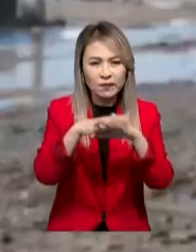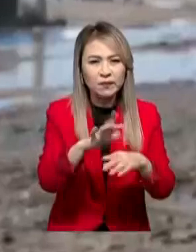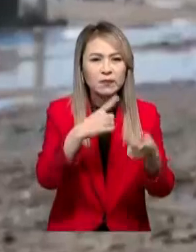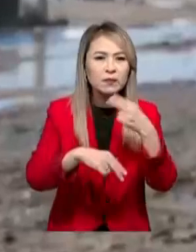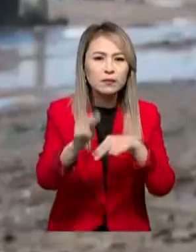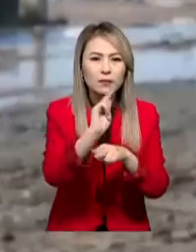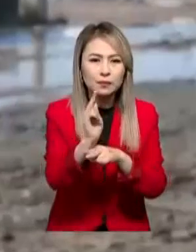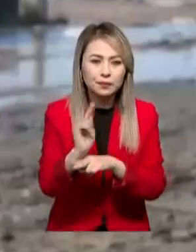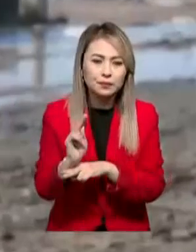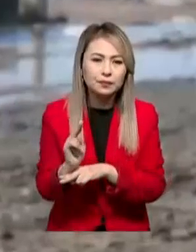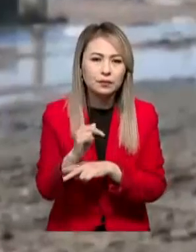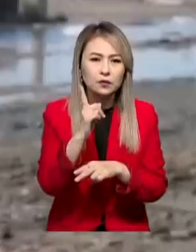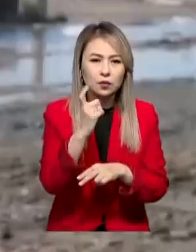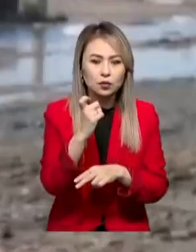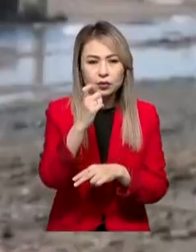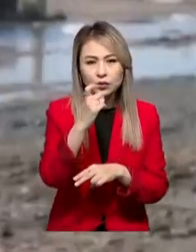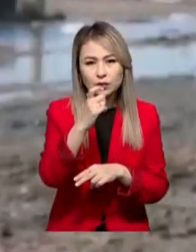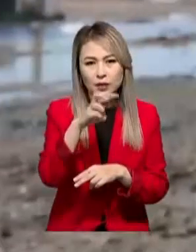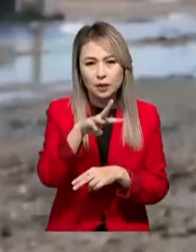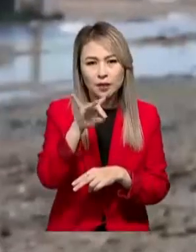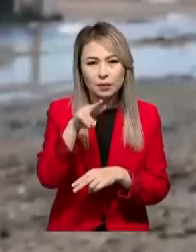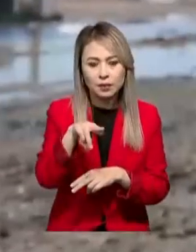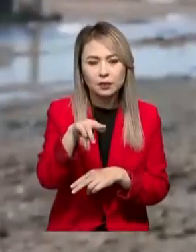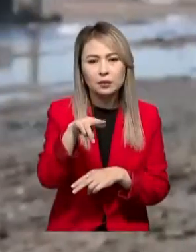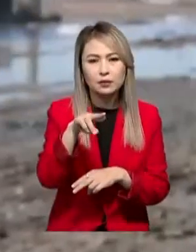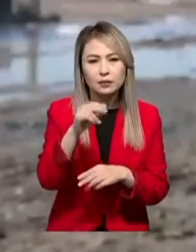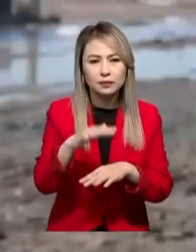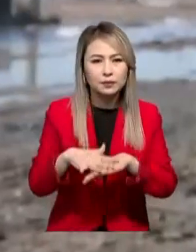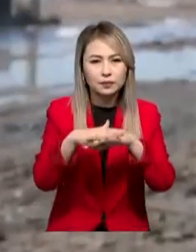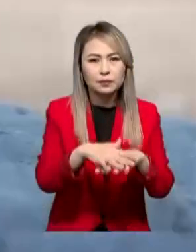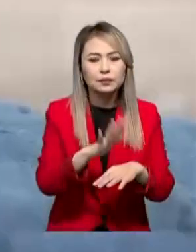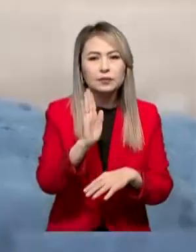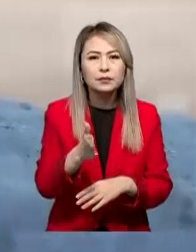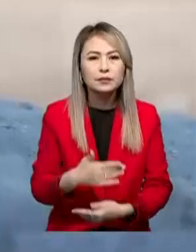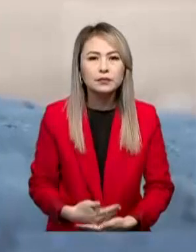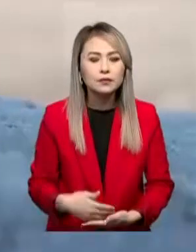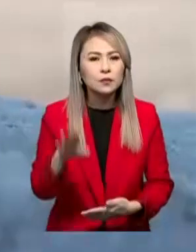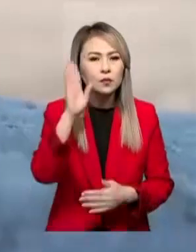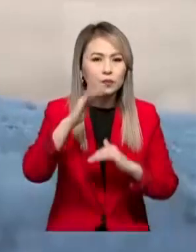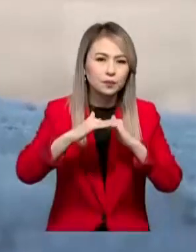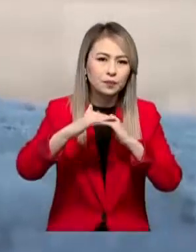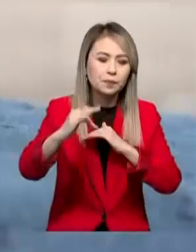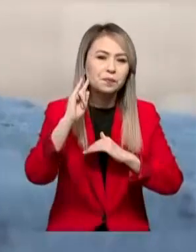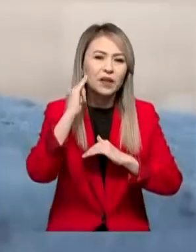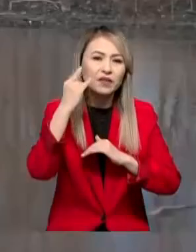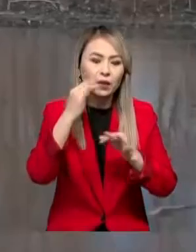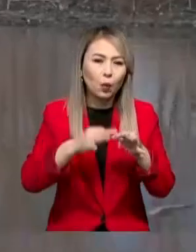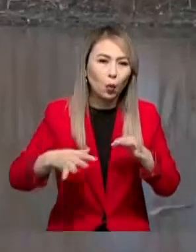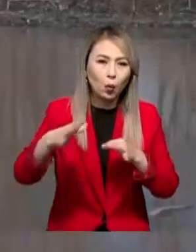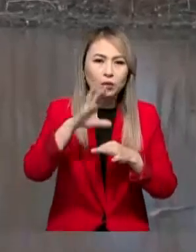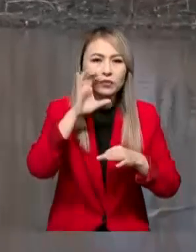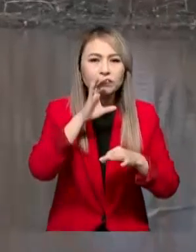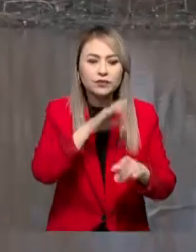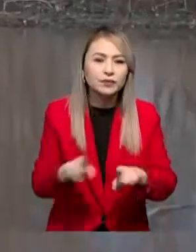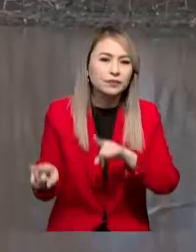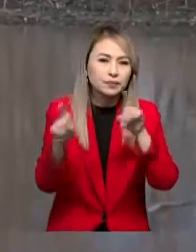қалпына келтіруге жаңа 100 айлық есептік көрсеткішті қаражат бөлеміз. Судың беті Павлодар облысының солтүстігіне ауысып